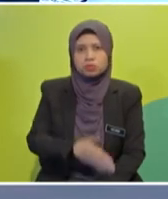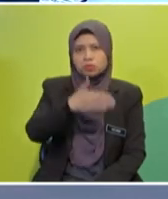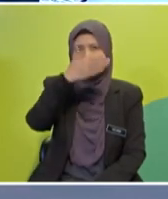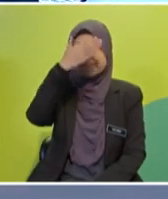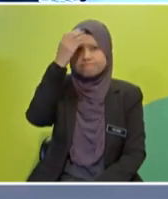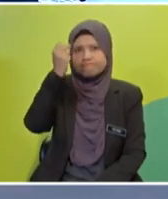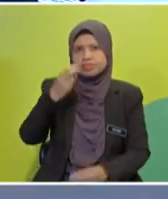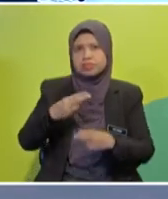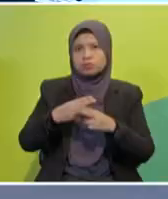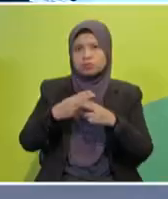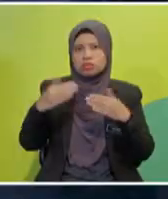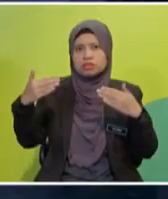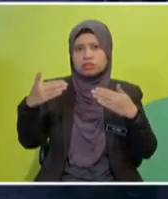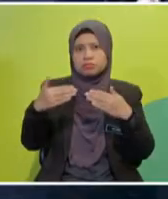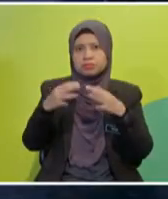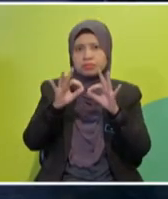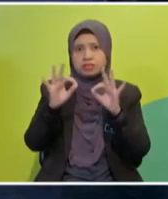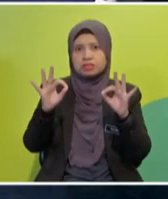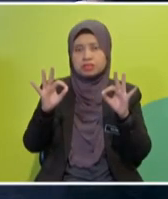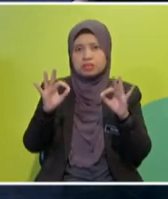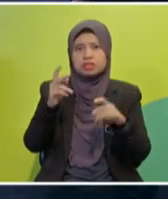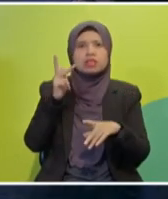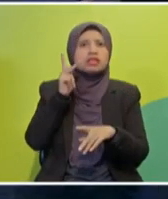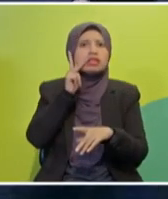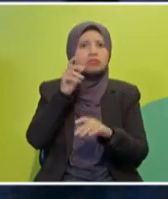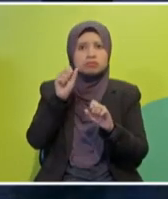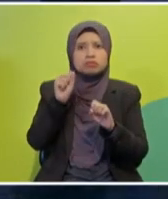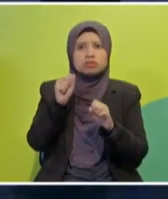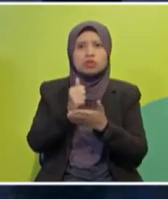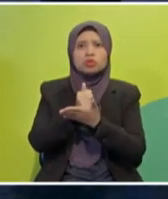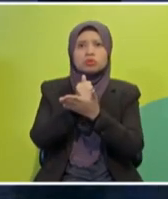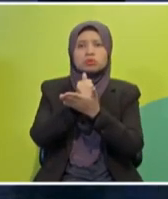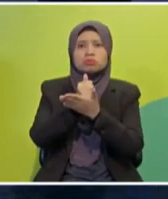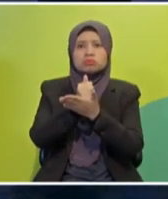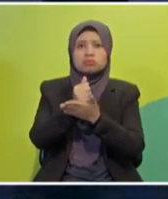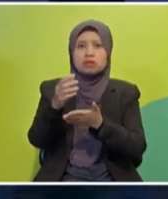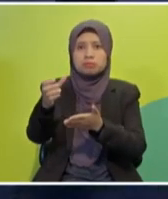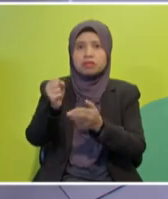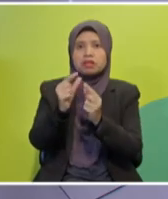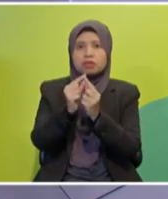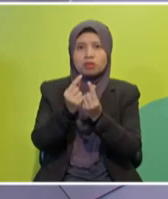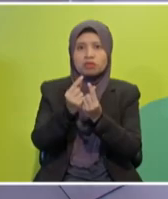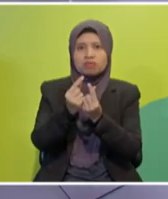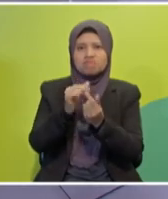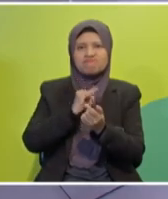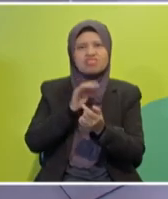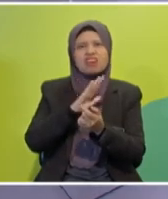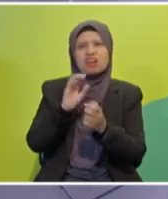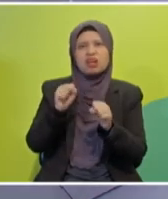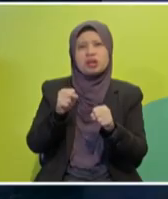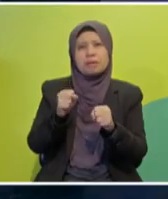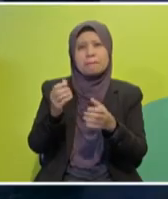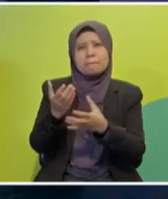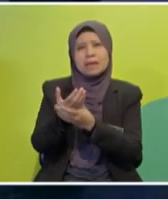tadi? Kimi, tolong capaikan Quran tu jap. Jauh pula kat situ. Alamak, saya tak boleh pegang Al-Quran.